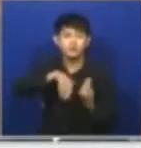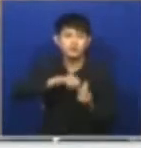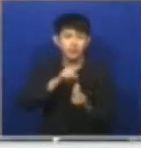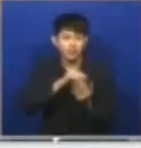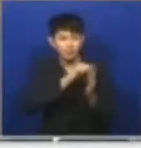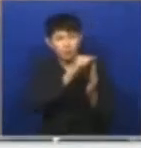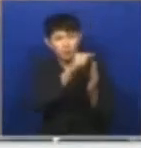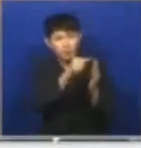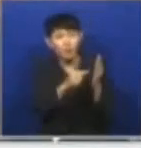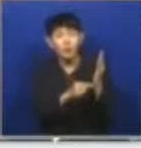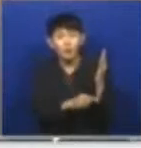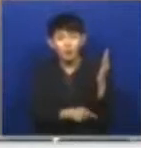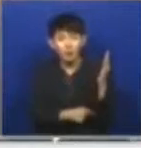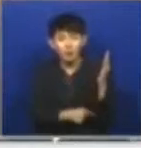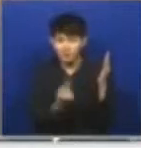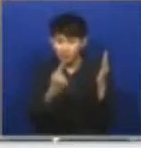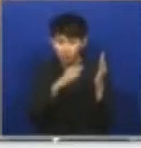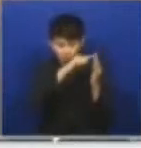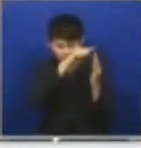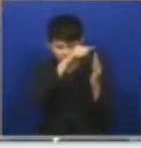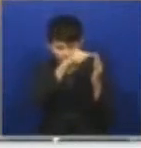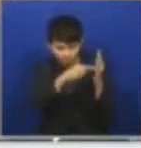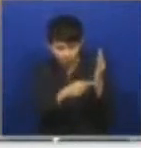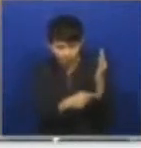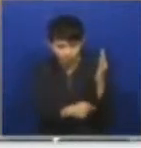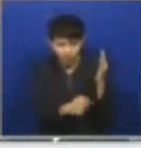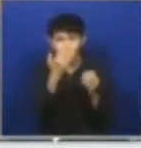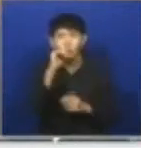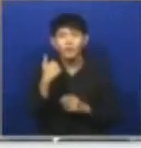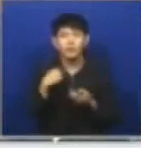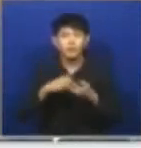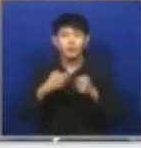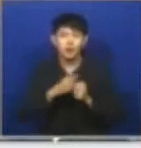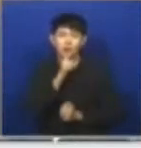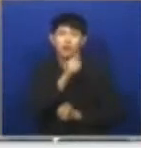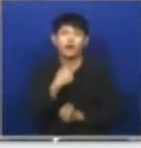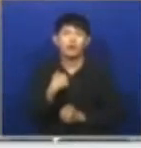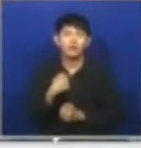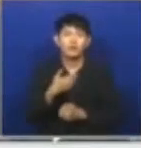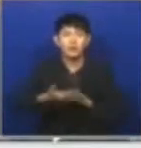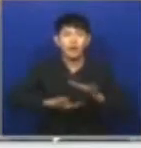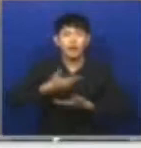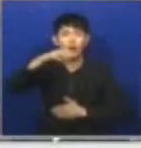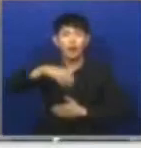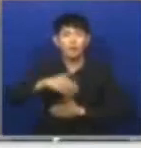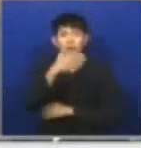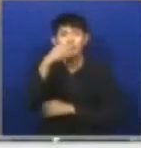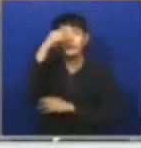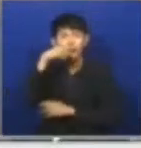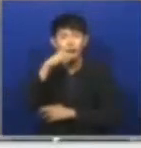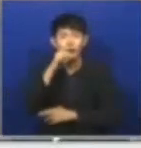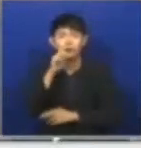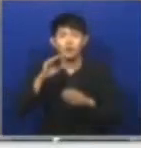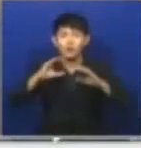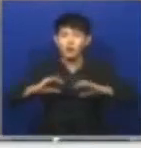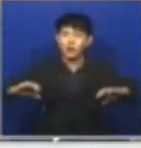นเอาเฉพาะเรื่องชายแดนอย่างเดียวเพราะผมถูกร้องมาจากหอการค้าแห่งประเทศไทยว่ารัฐบาลรู้ว่า